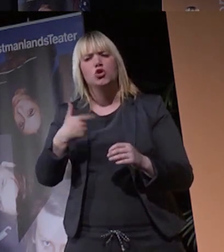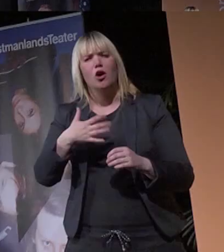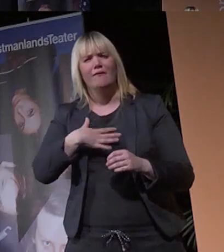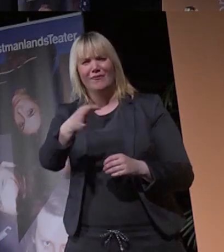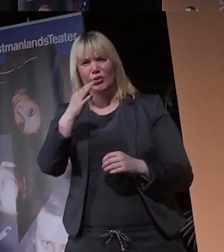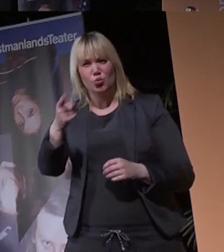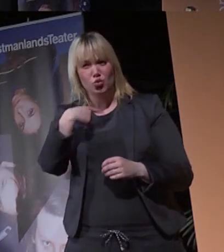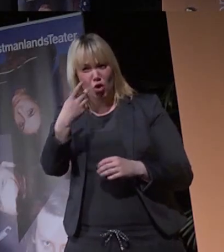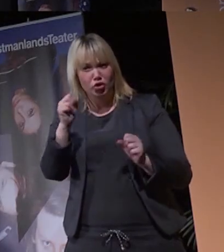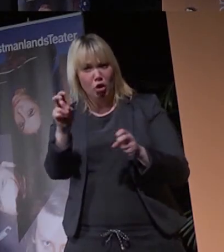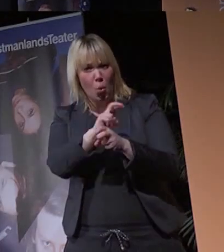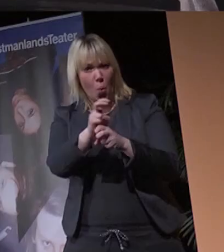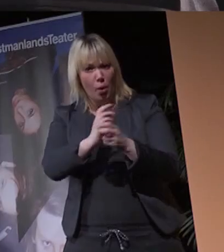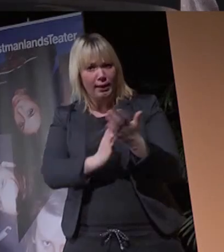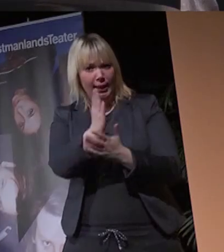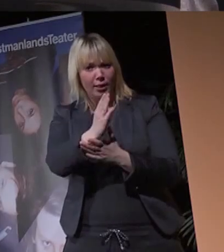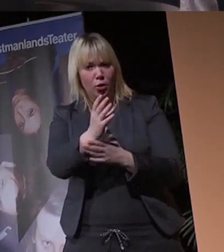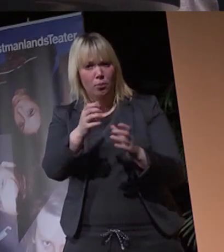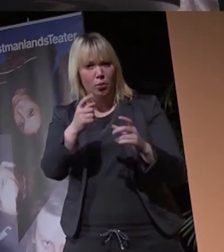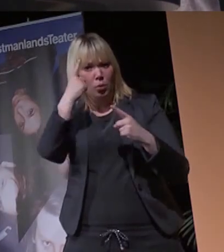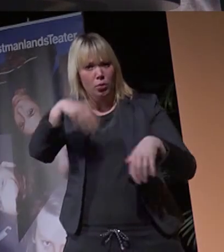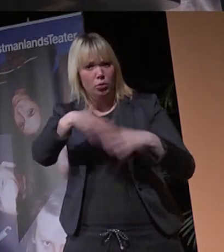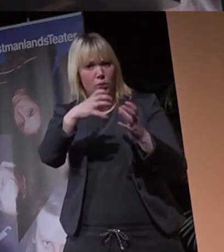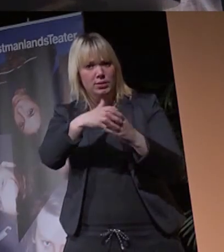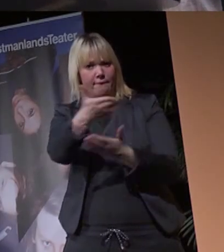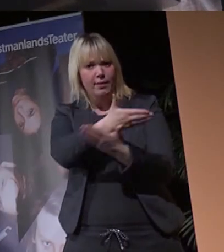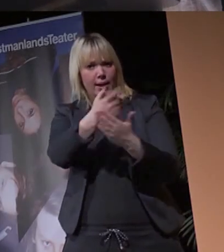sådana. Det sådana diskussioner finns.